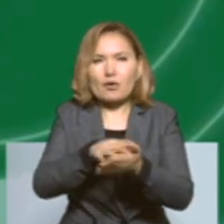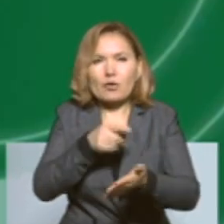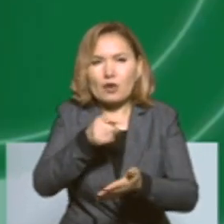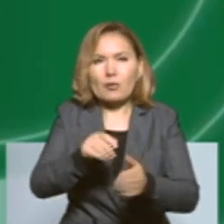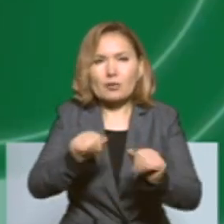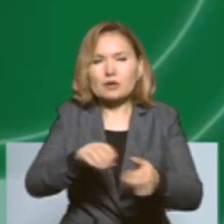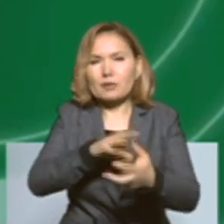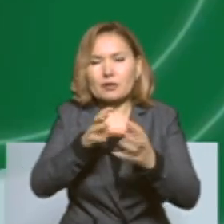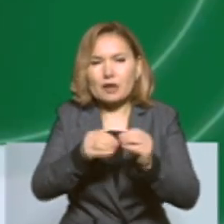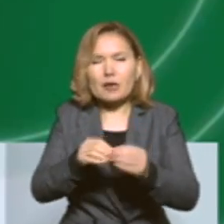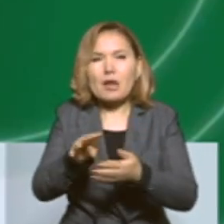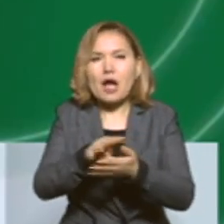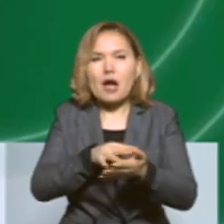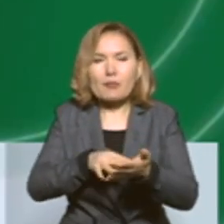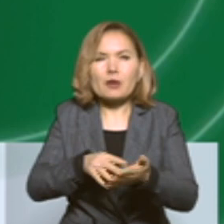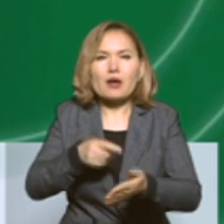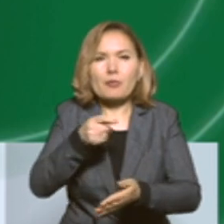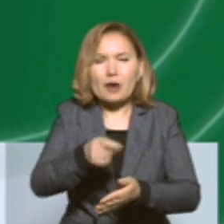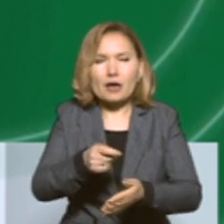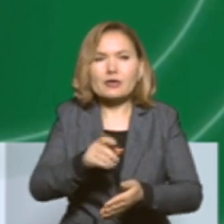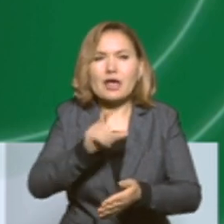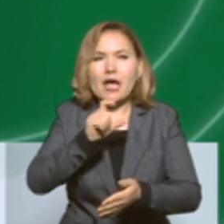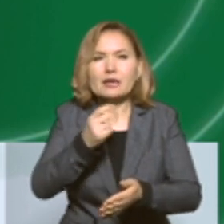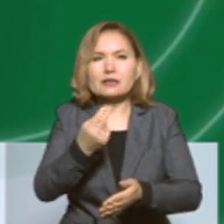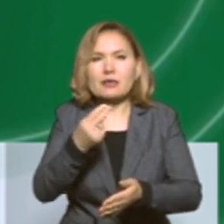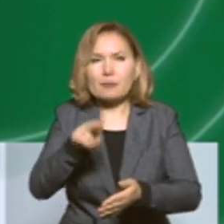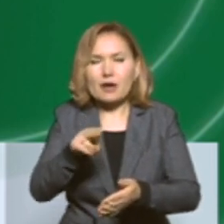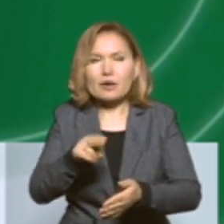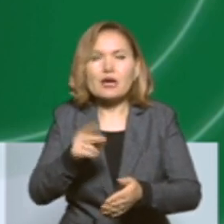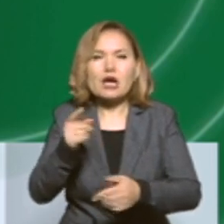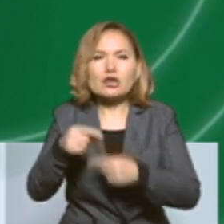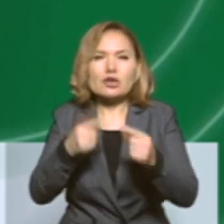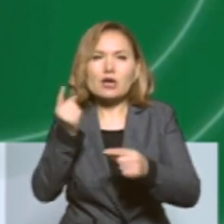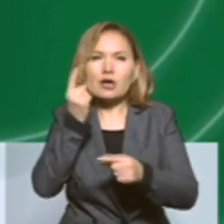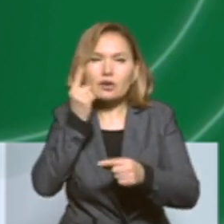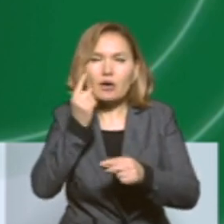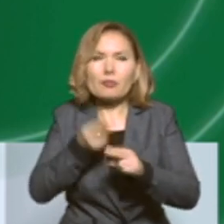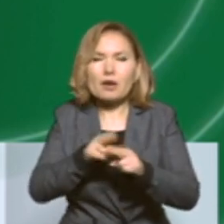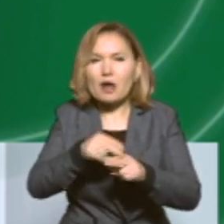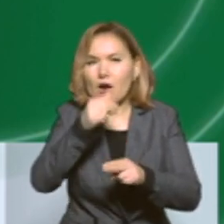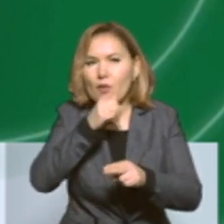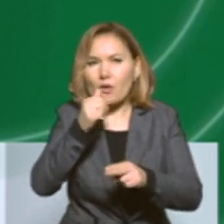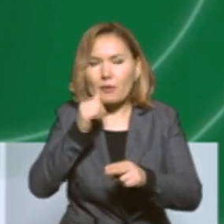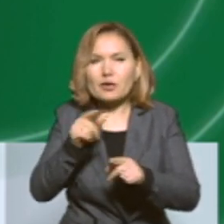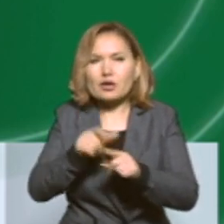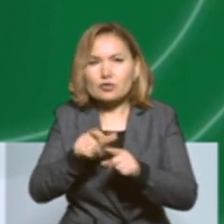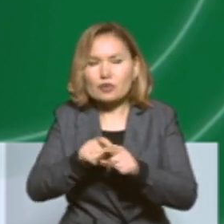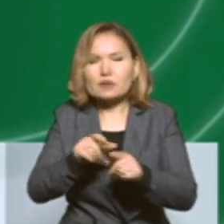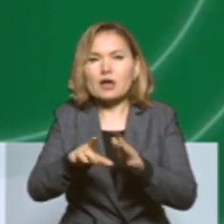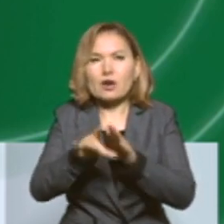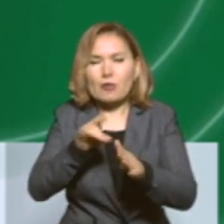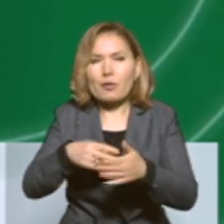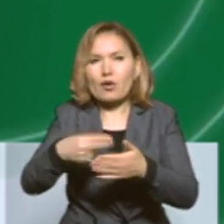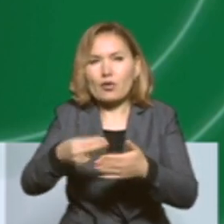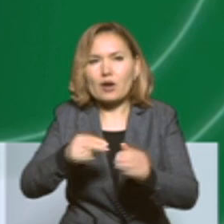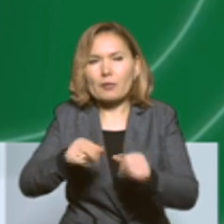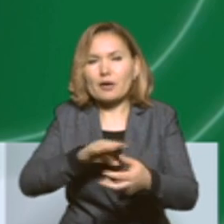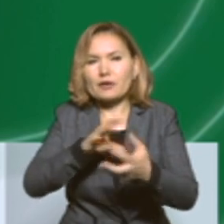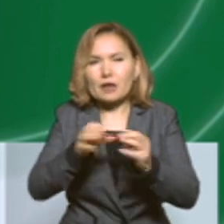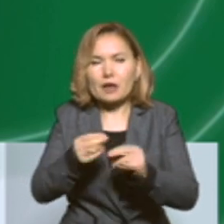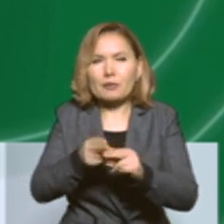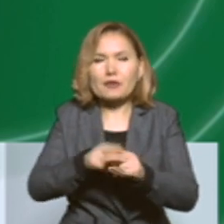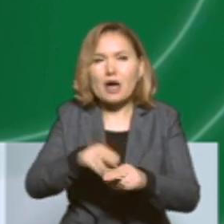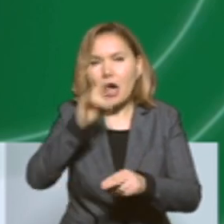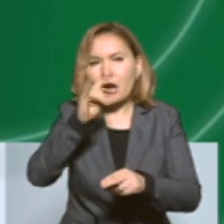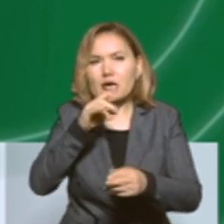басу қажет. Өтінімге электронды цифрлық қолтаңба немесе ұялы телефонға келген құпия сөзді теру арқылы қол қойылады. Жеке шот